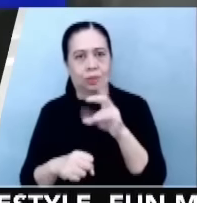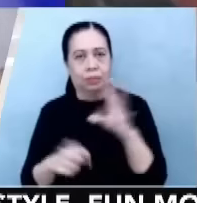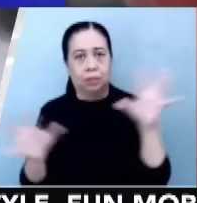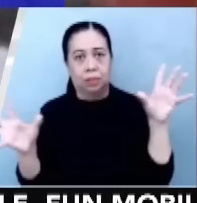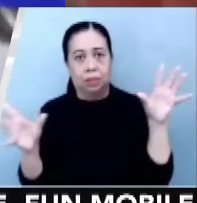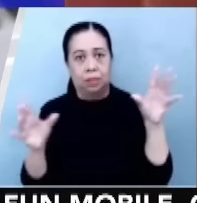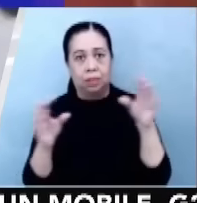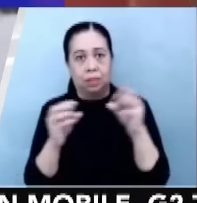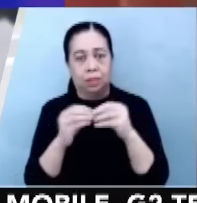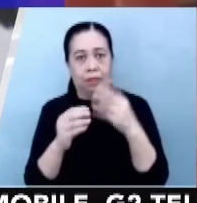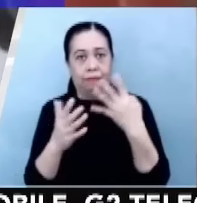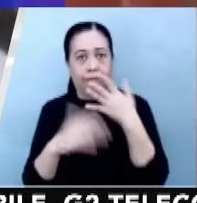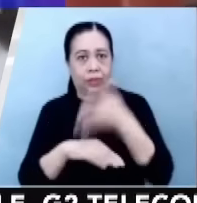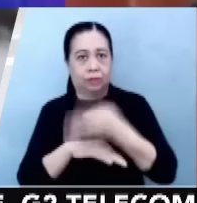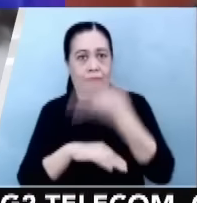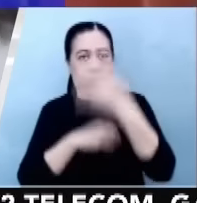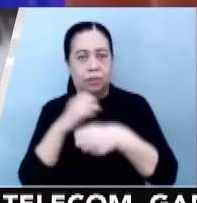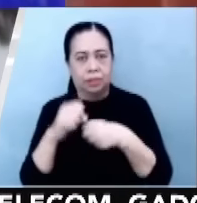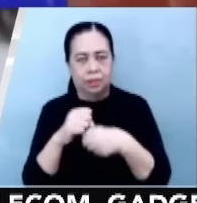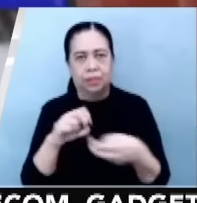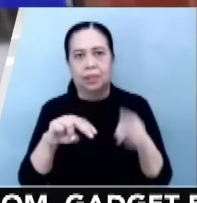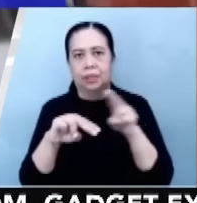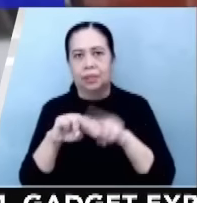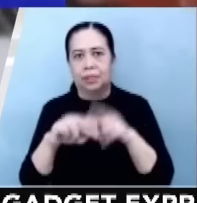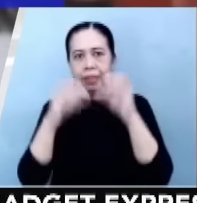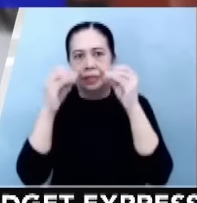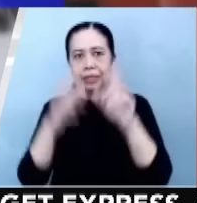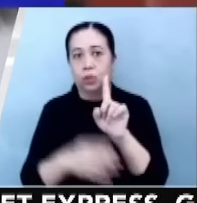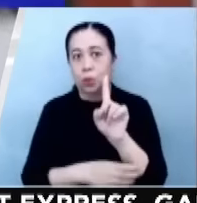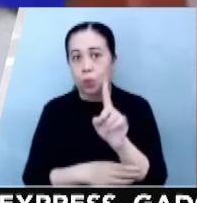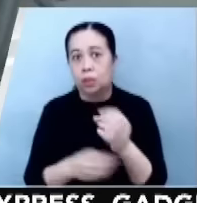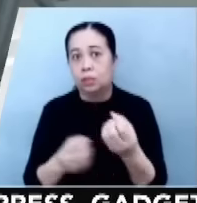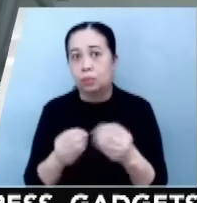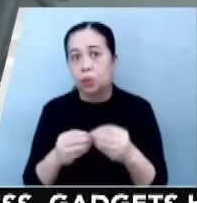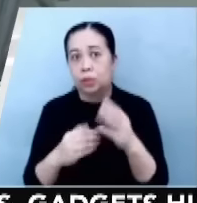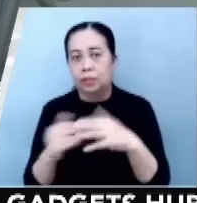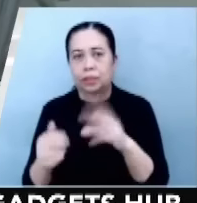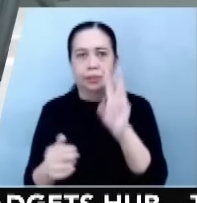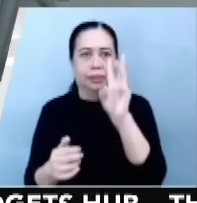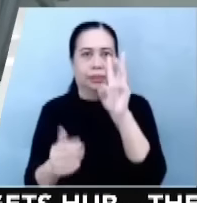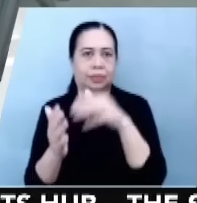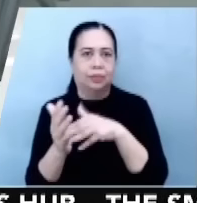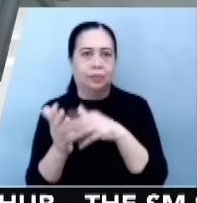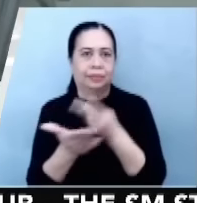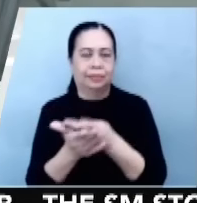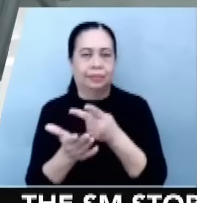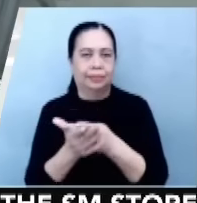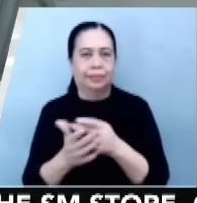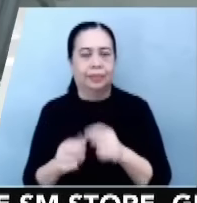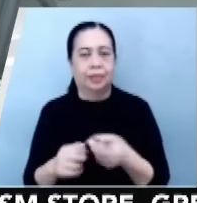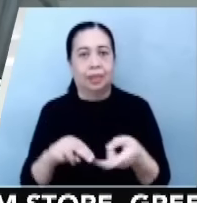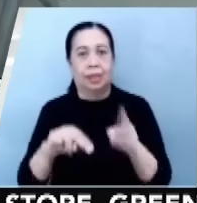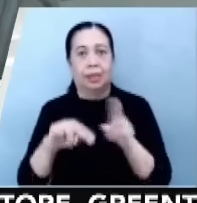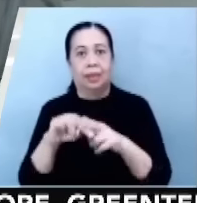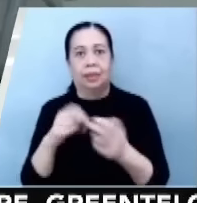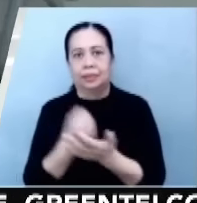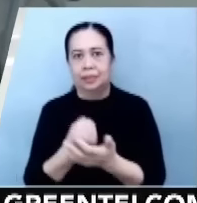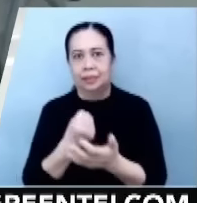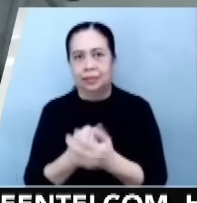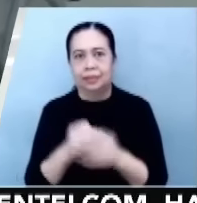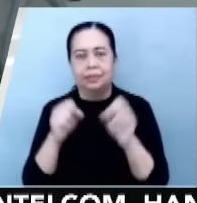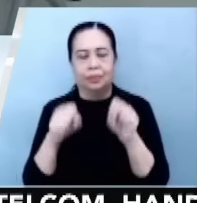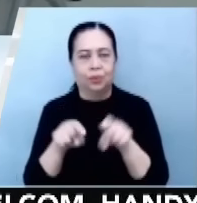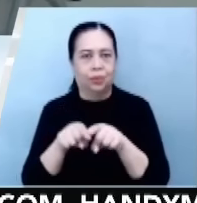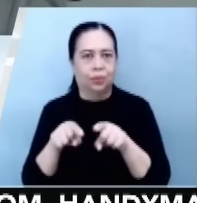matataon tataas ang sweldo ng isang teacher one ng mahigit 6,000 at Bukod sa taas sahod maasahan na rin daw ng mga